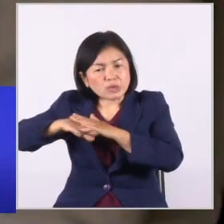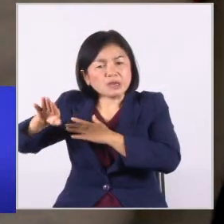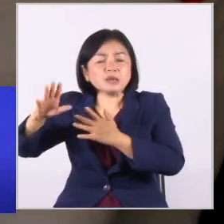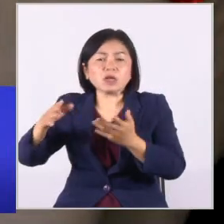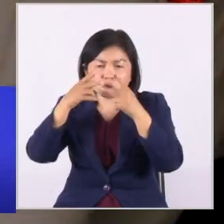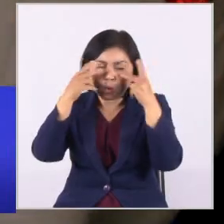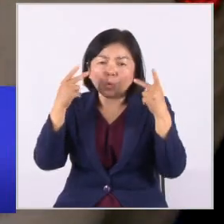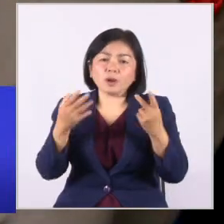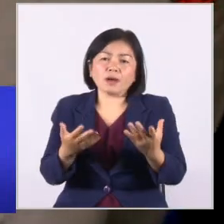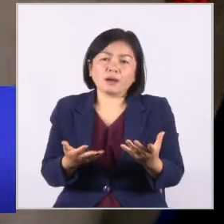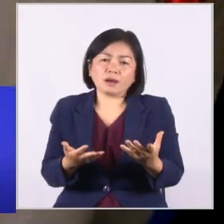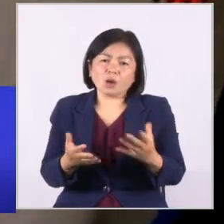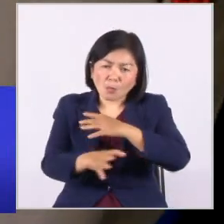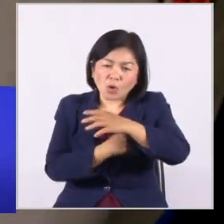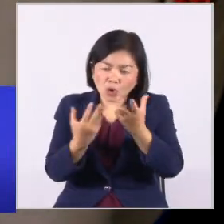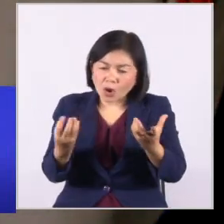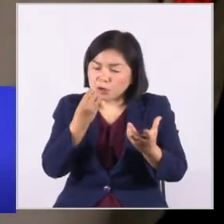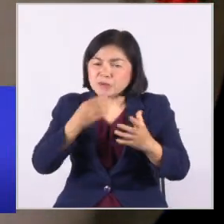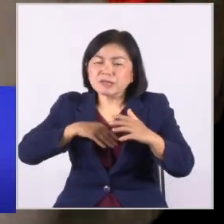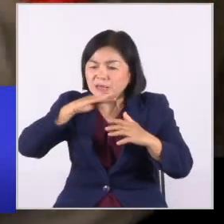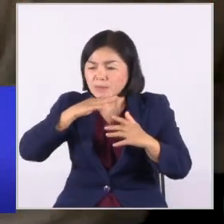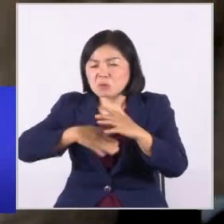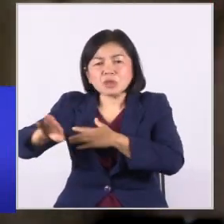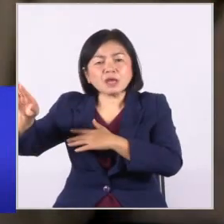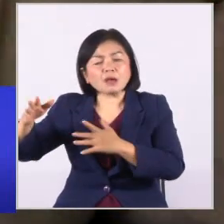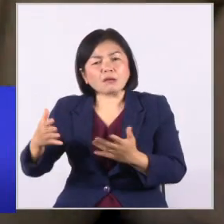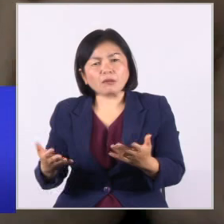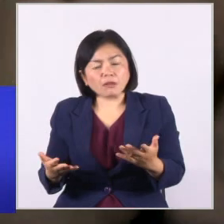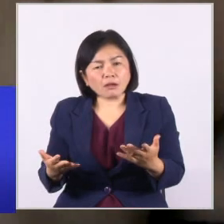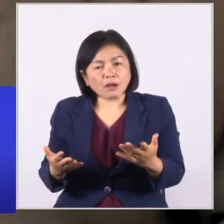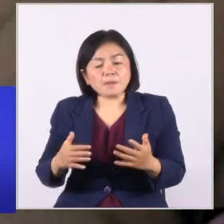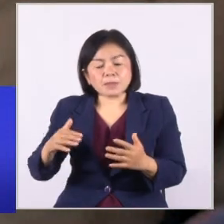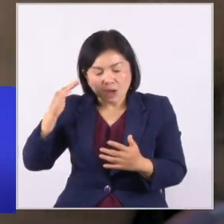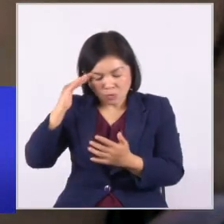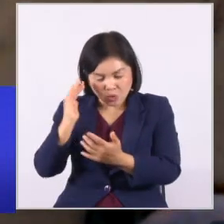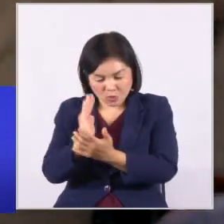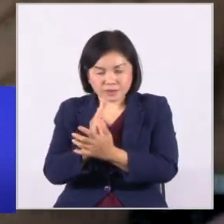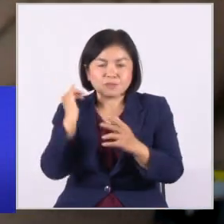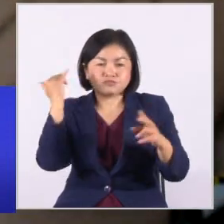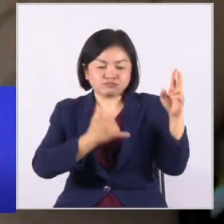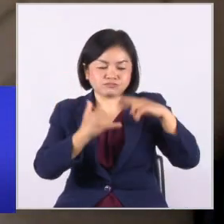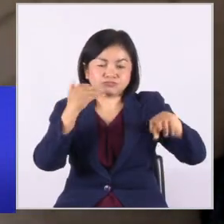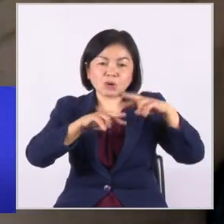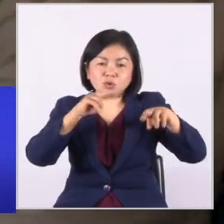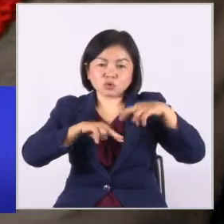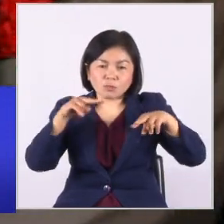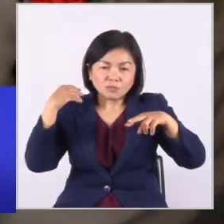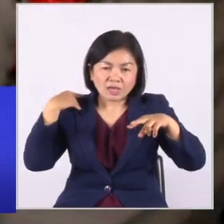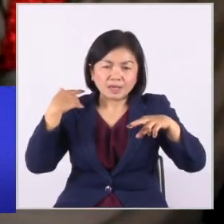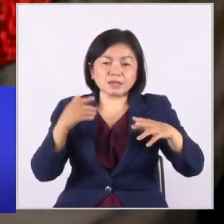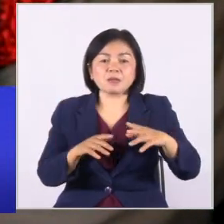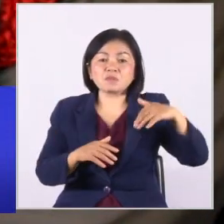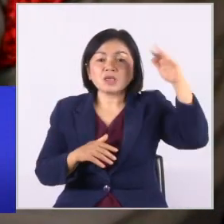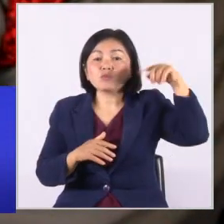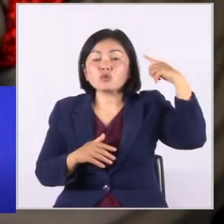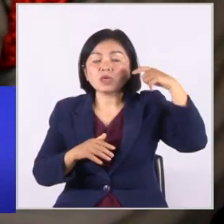กินจนอิ่มหนำสำราญเสร็จแล้วค่อยไป เลยเน า ะ ใช่ใช่นี่พี่ตำรวจก็มาตรวจสอบเนี่ยนะแล้วก็พี่สุวรรณีนะครับเนี่